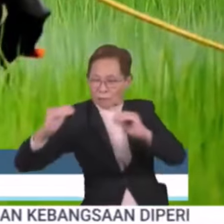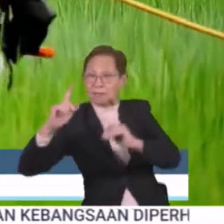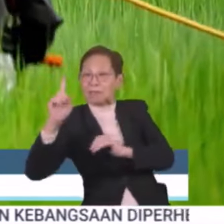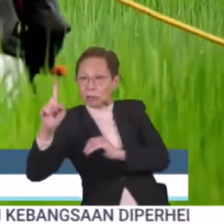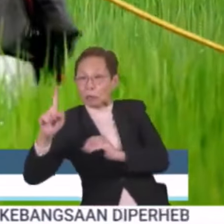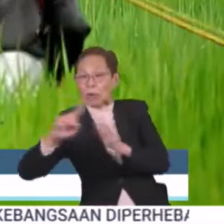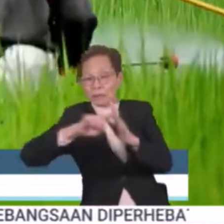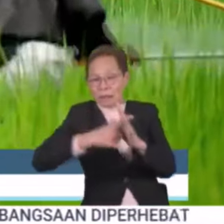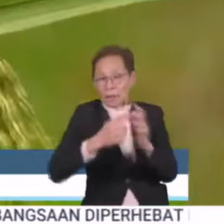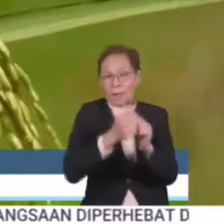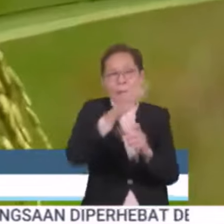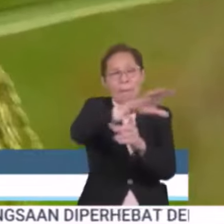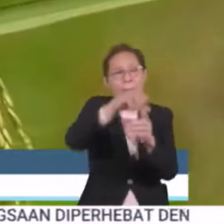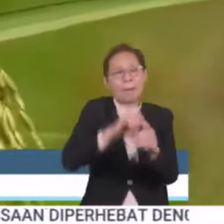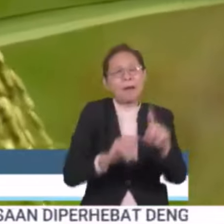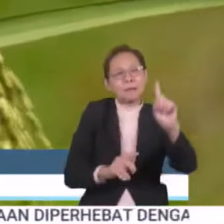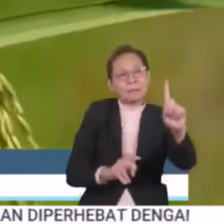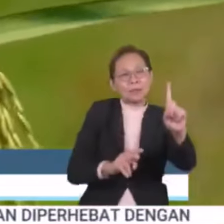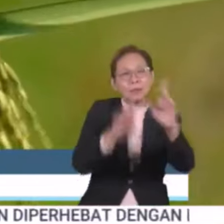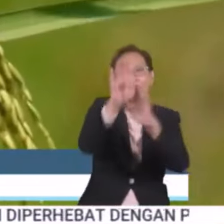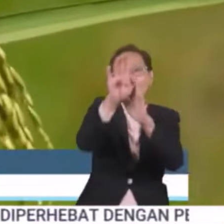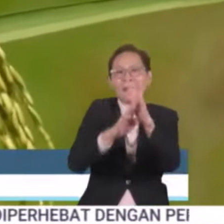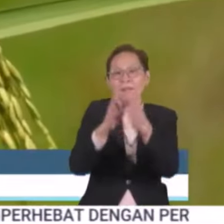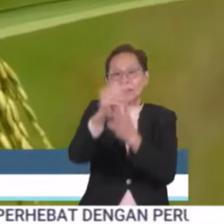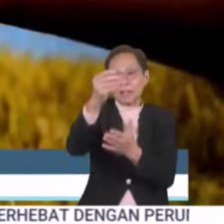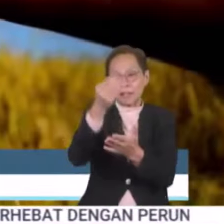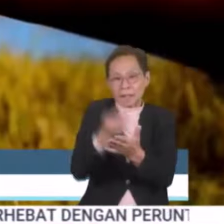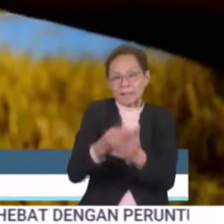dimulakan melibatkan hampir R